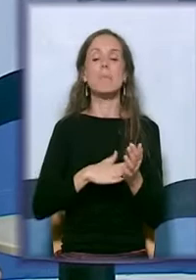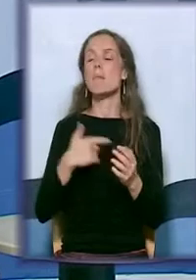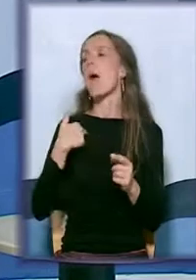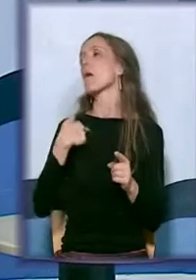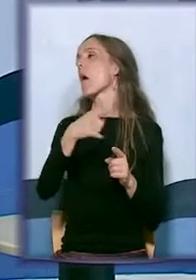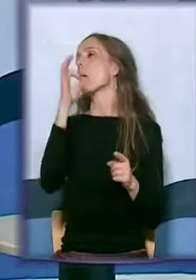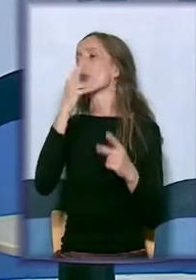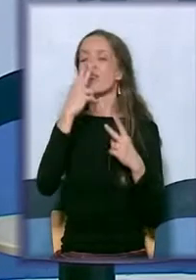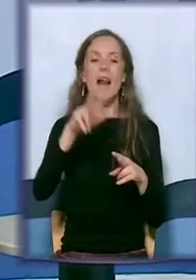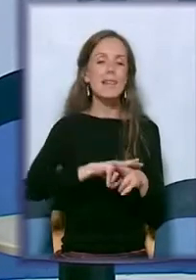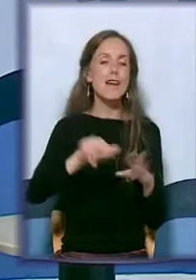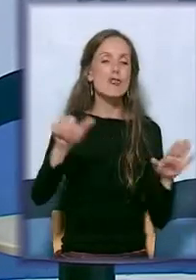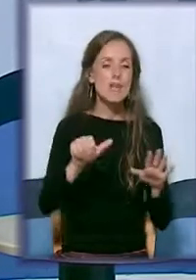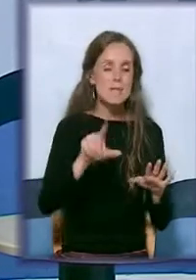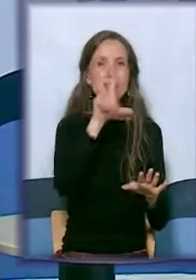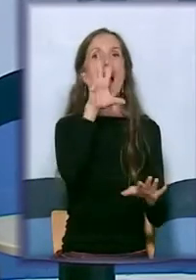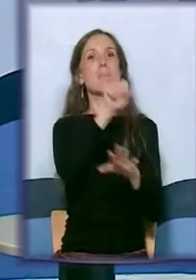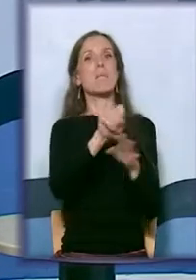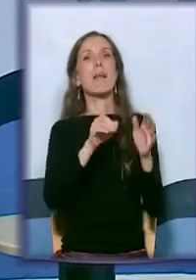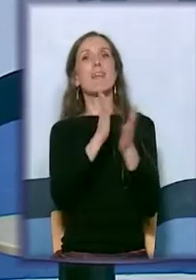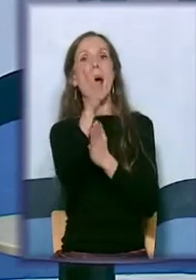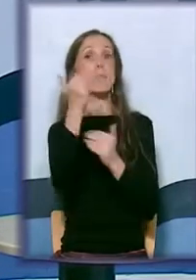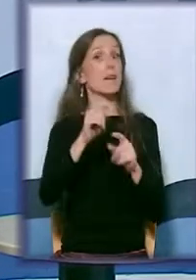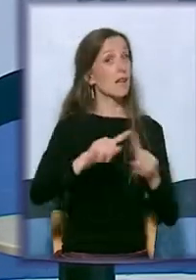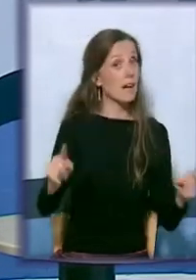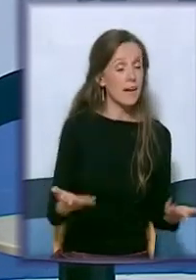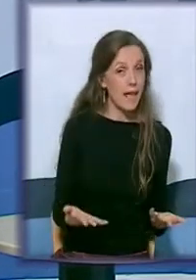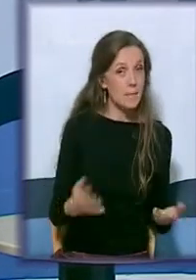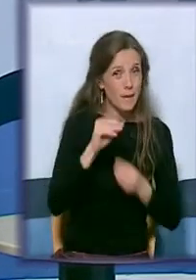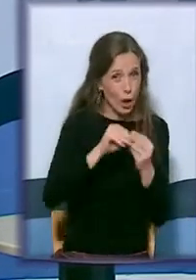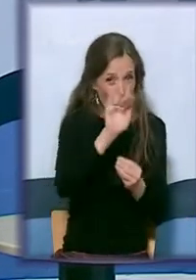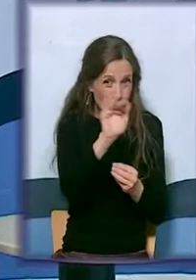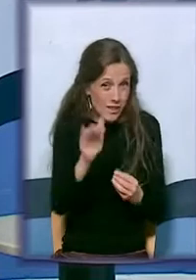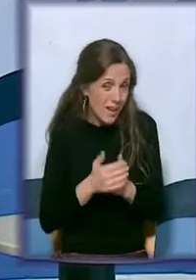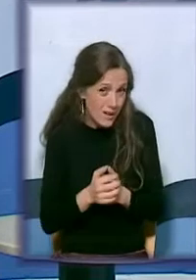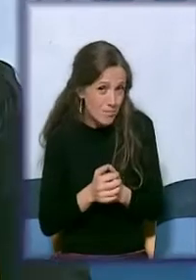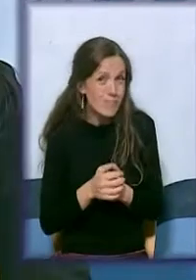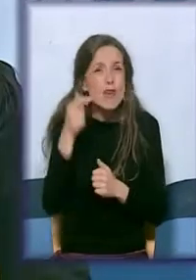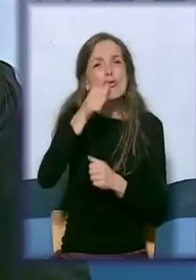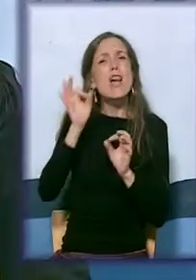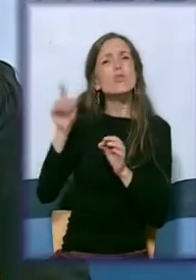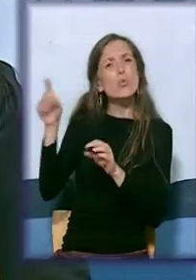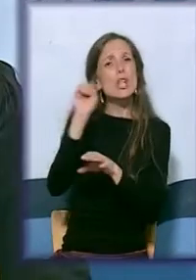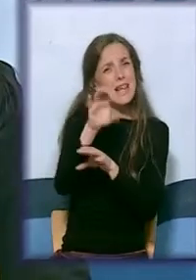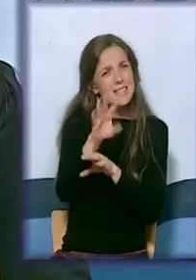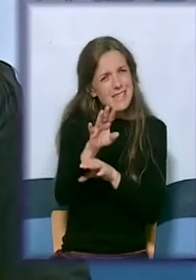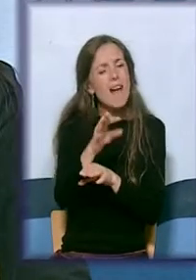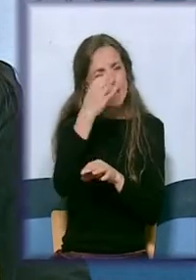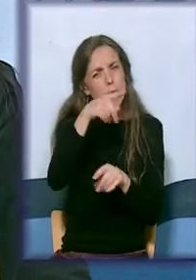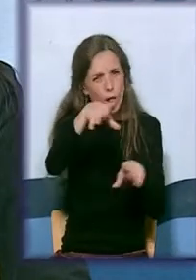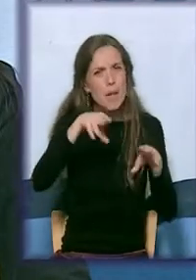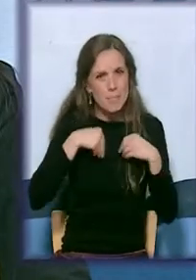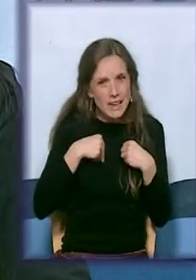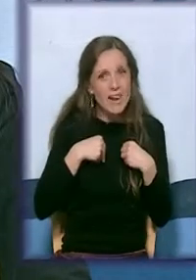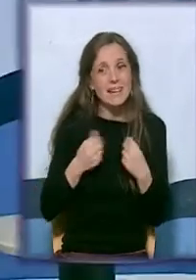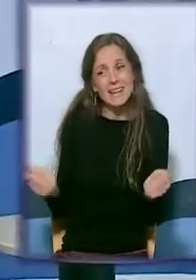kad se pojavljujemo. Roditelji, prihvatite sve te savete koje vam daju ovi stručnjaci i krenite zajedno da radite i bit će tu onda